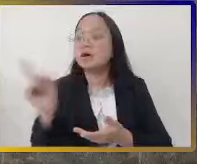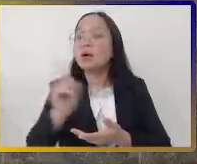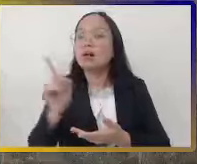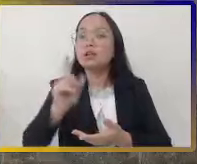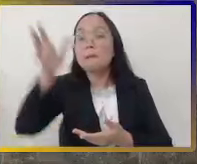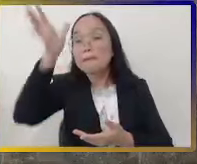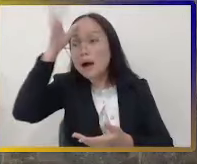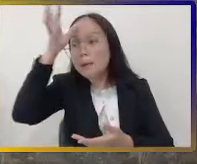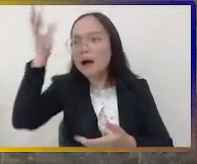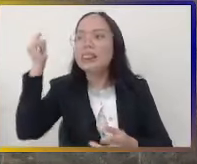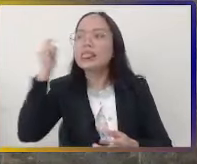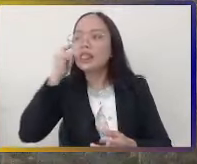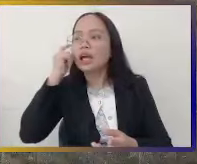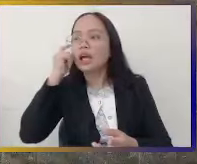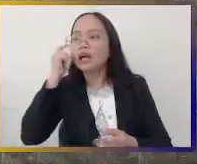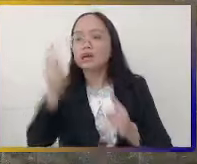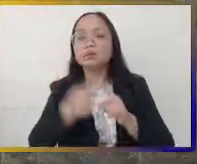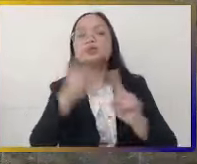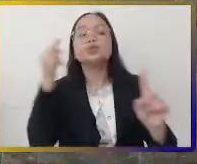tatay.